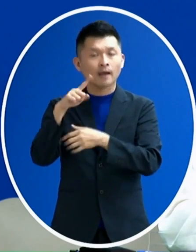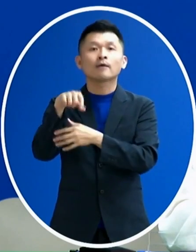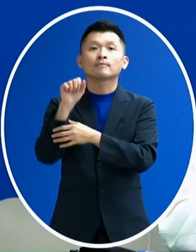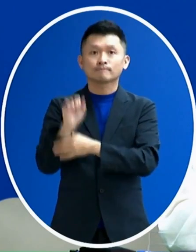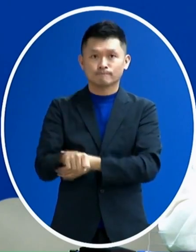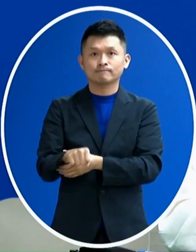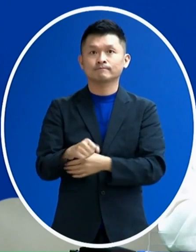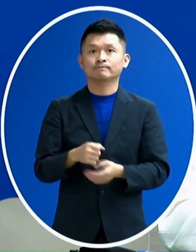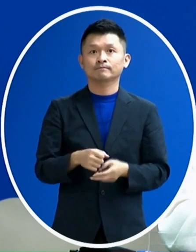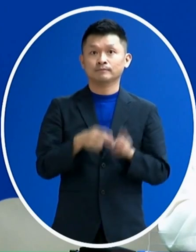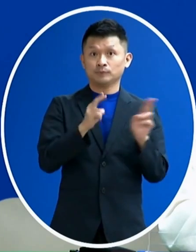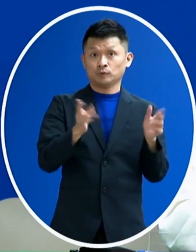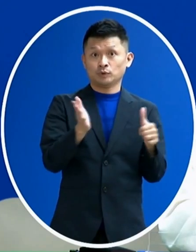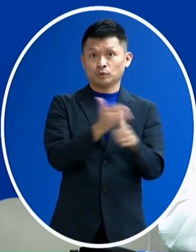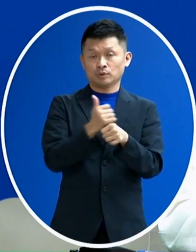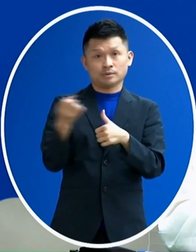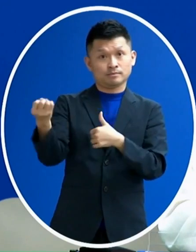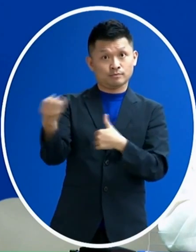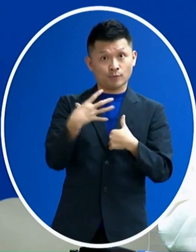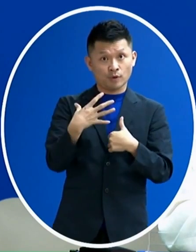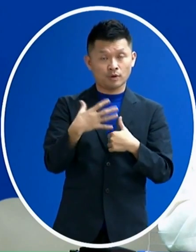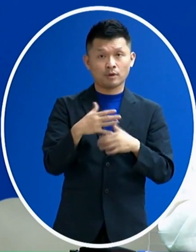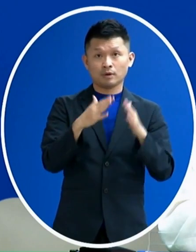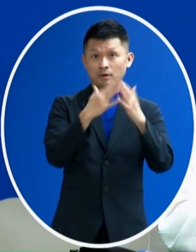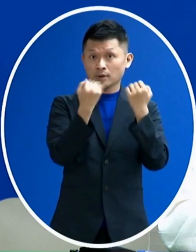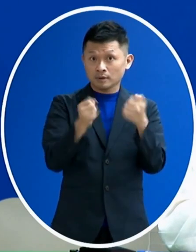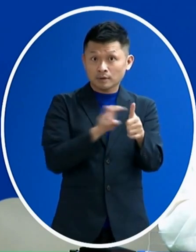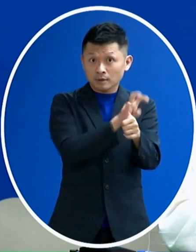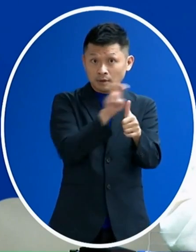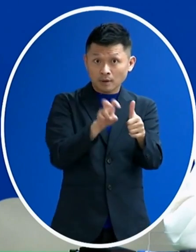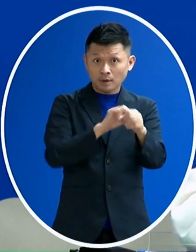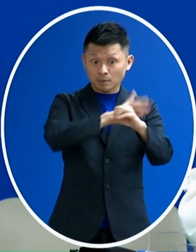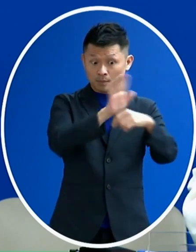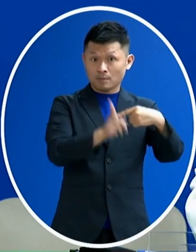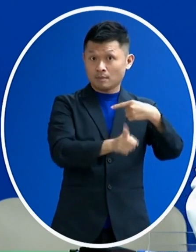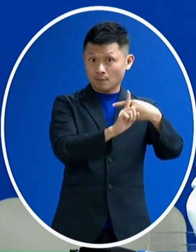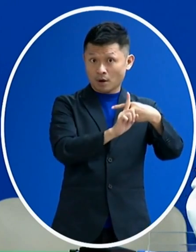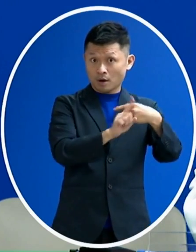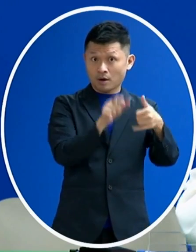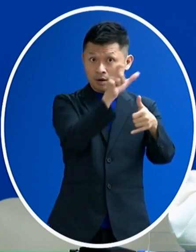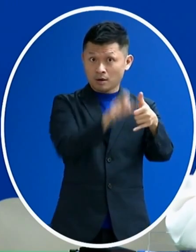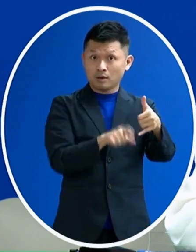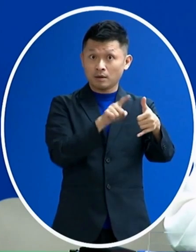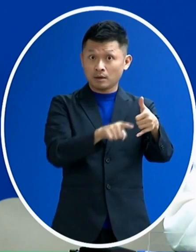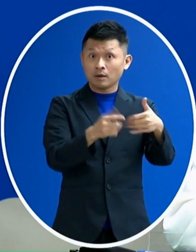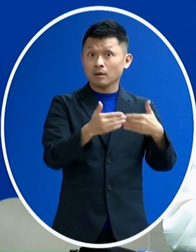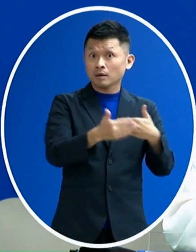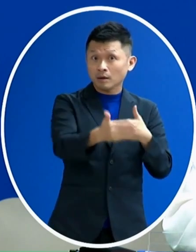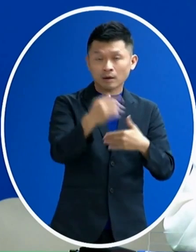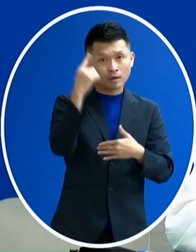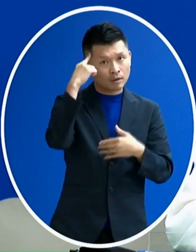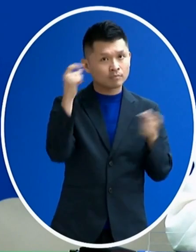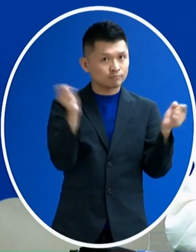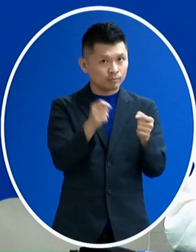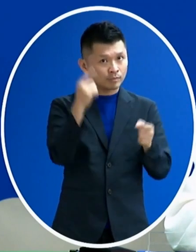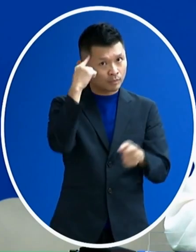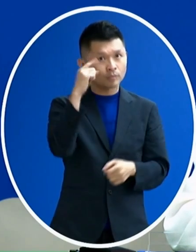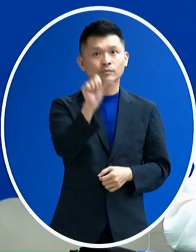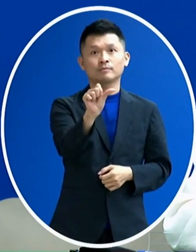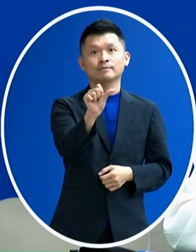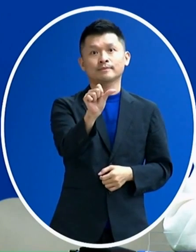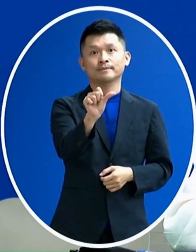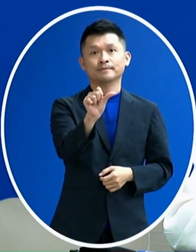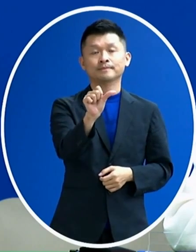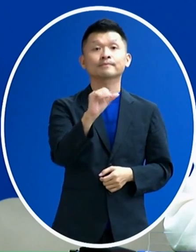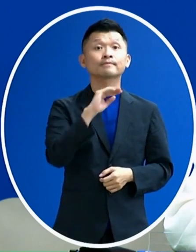意建议我们指挥中心可以将这个居家照护确诊者的隔离天数缩短为五天啊。那五